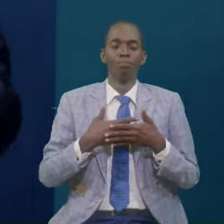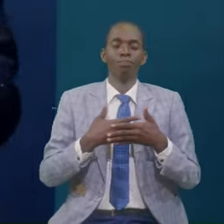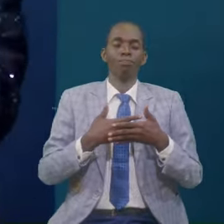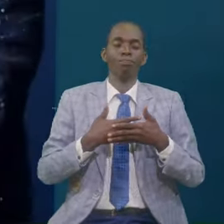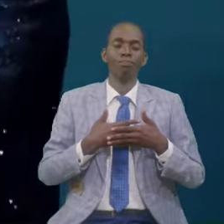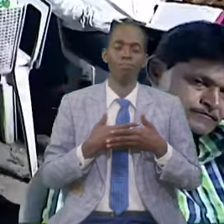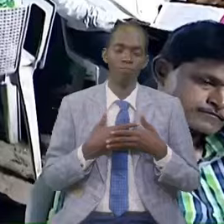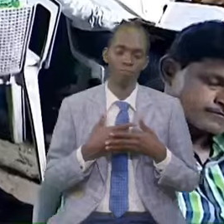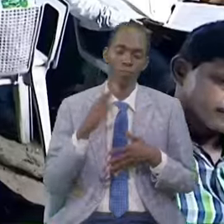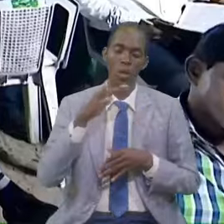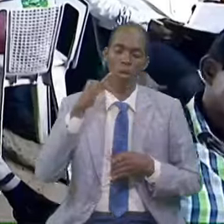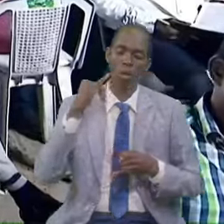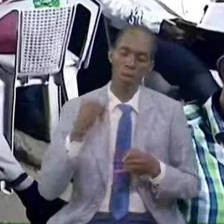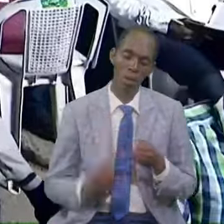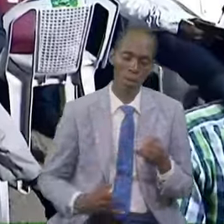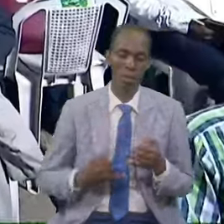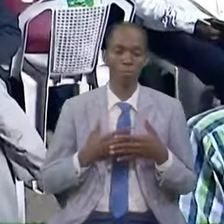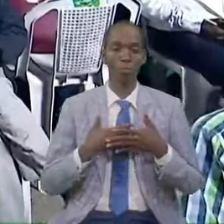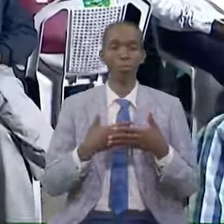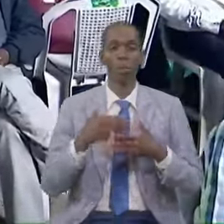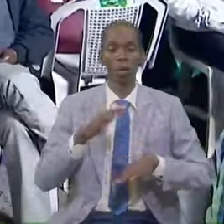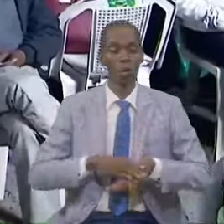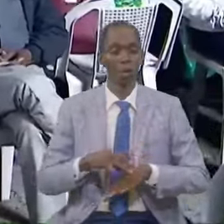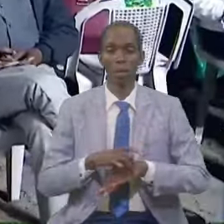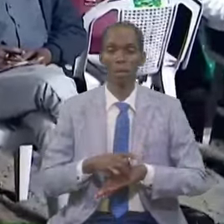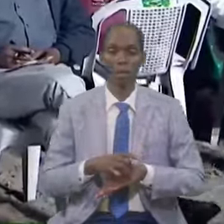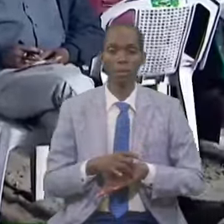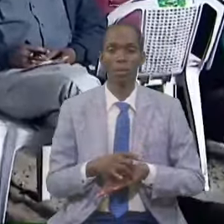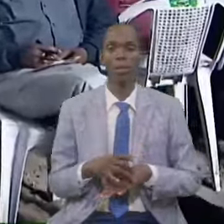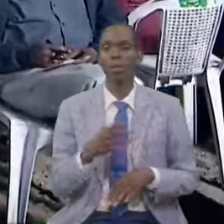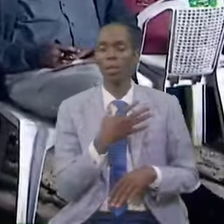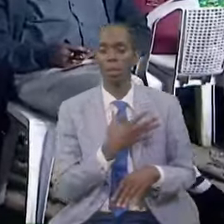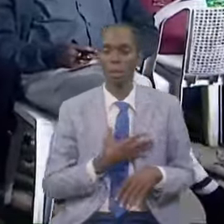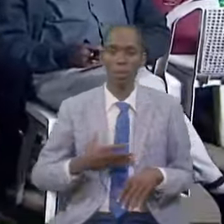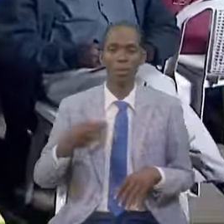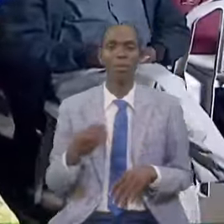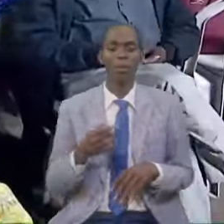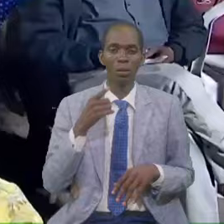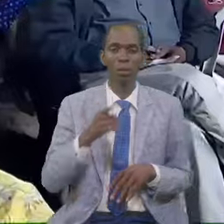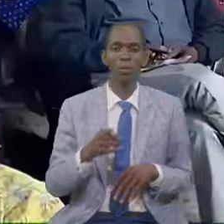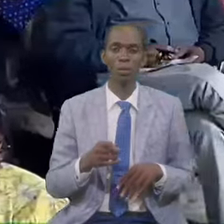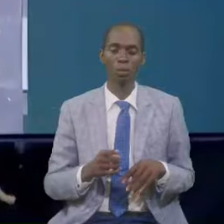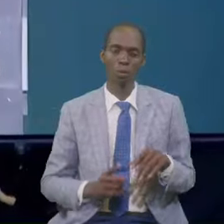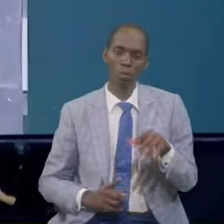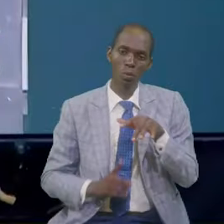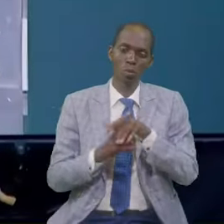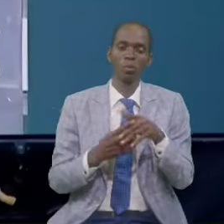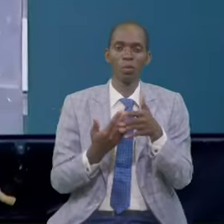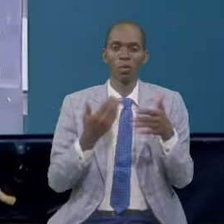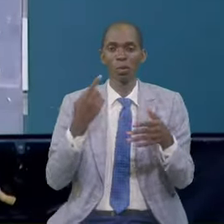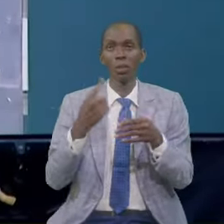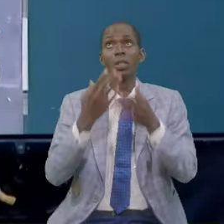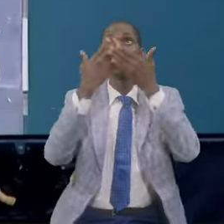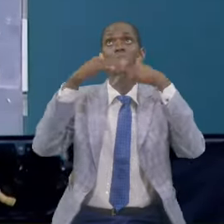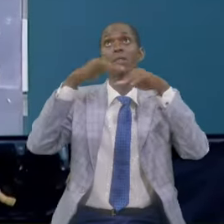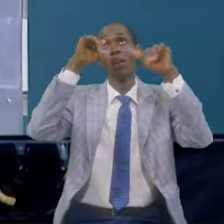మీరు కళ్ళు మూసినప్పుడు జీవితపు ఆఖరి శ్వాస తీసుకున్నప్పుడు, and you appear before the heavenly Father, the everlasting